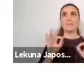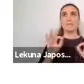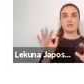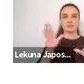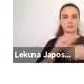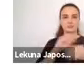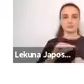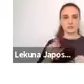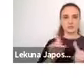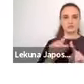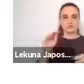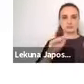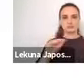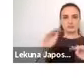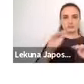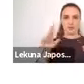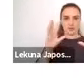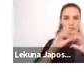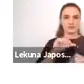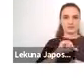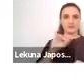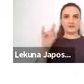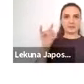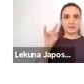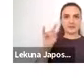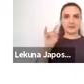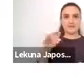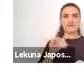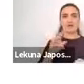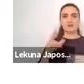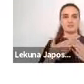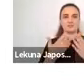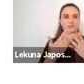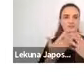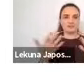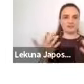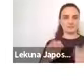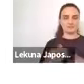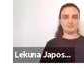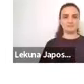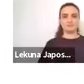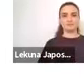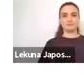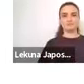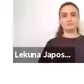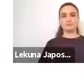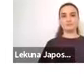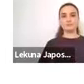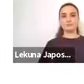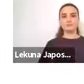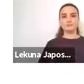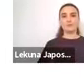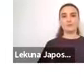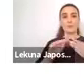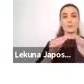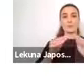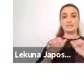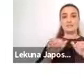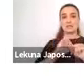ასე თუ აწყობ და გამოუვიდო და თვითფრინავი, ან რაიმე მსგავსი, ხო? პრობლემის გადაჭრა.